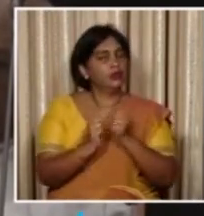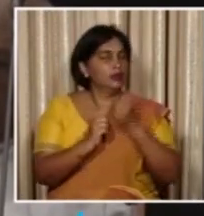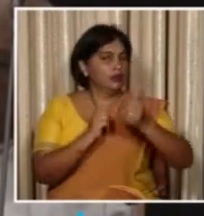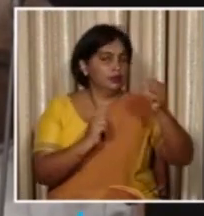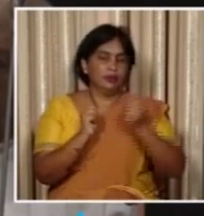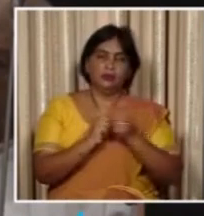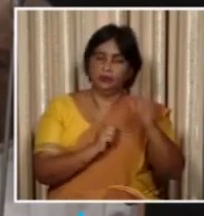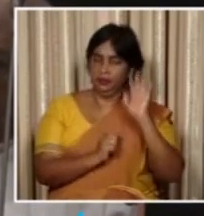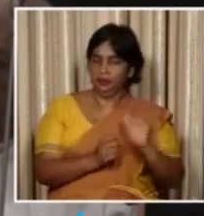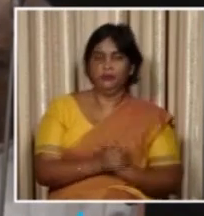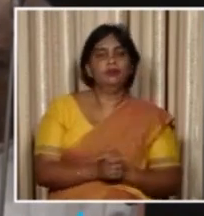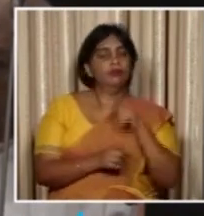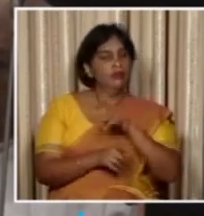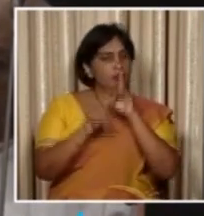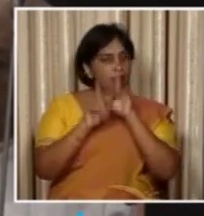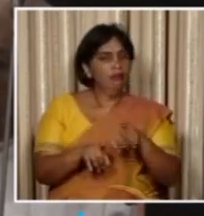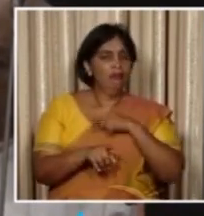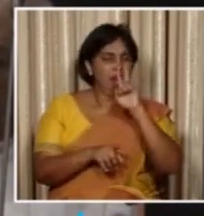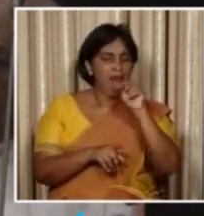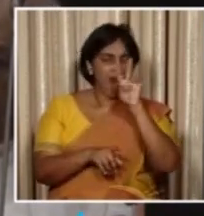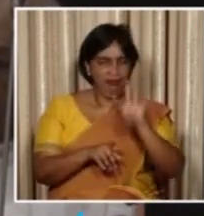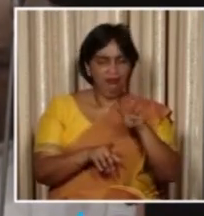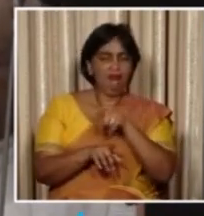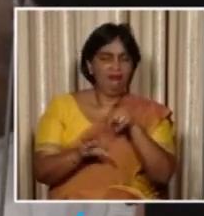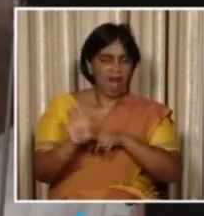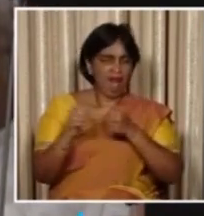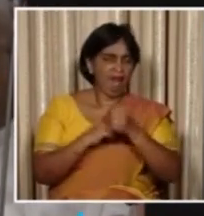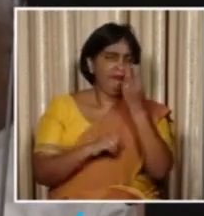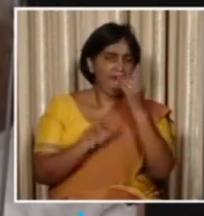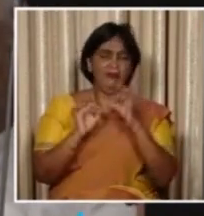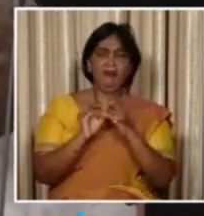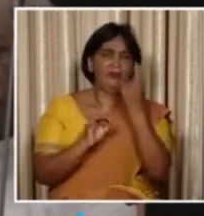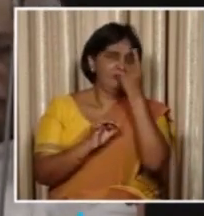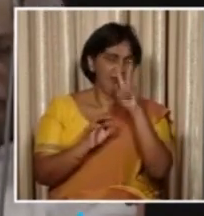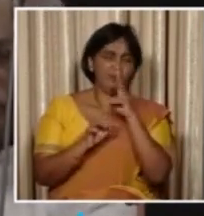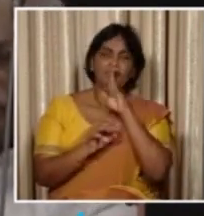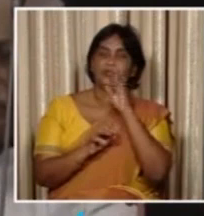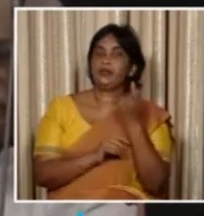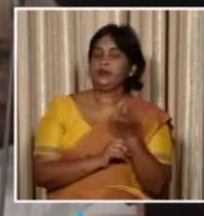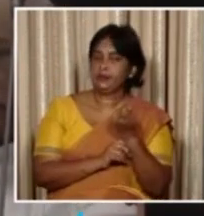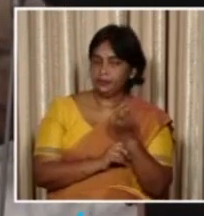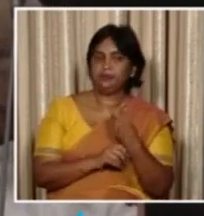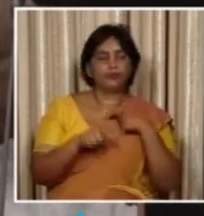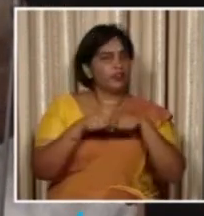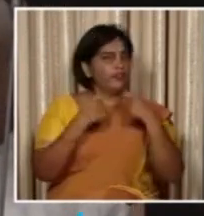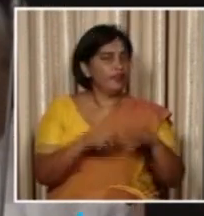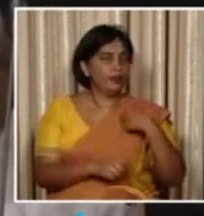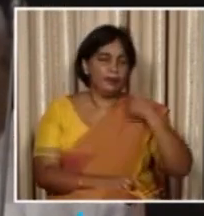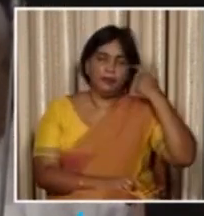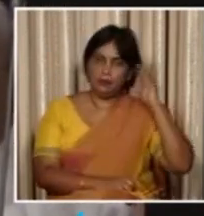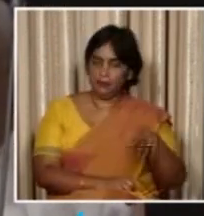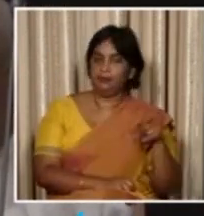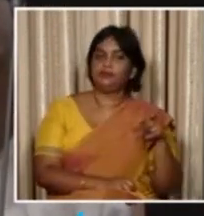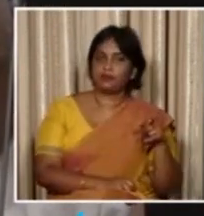ඉදිරියේදීත් කටයුතු කරනවා. මේ සඳහා 2024 දී රුපියල් බිලියන 12ක පමණ මුදලක් වැය වේයයි අපේක්ෂා